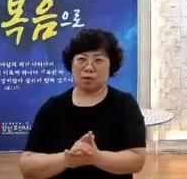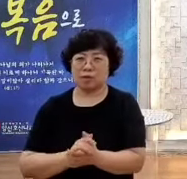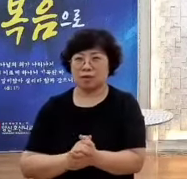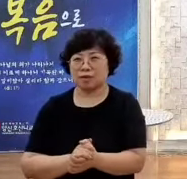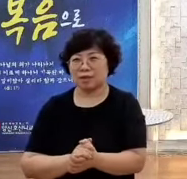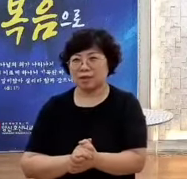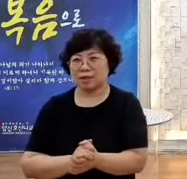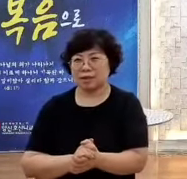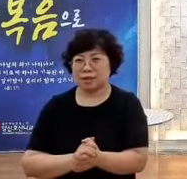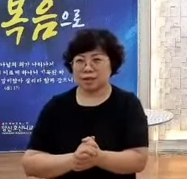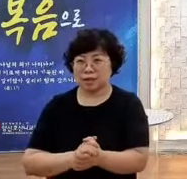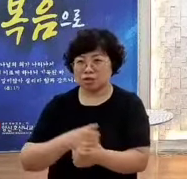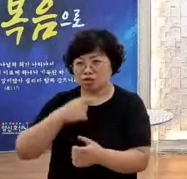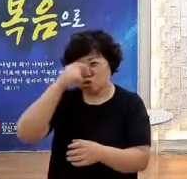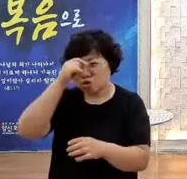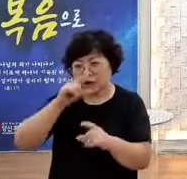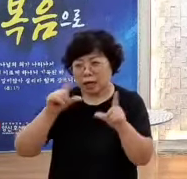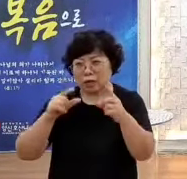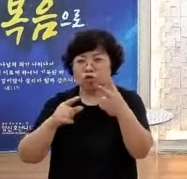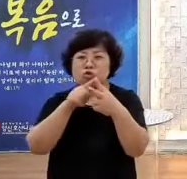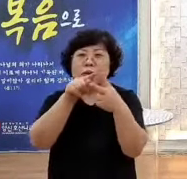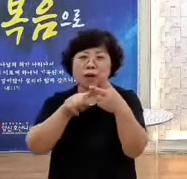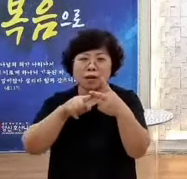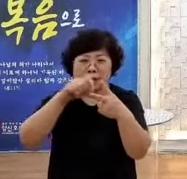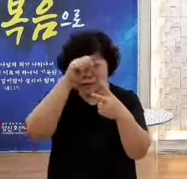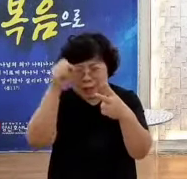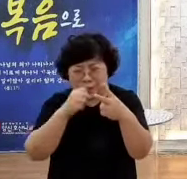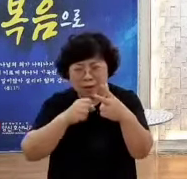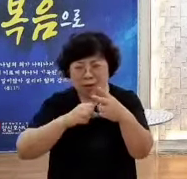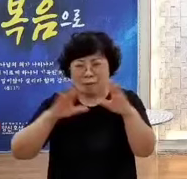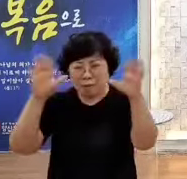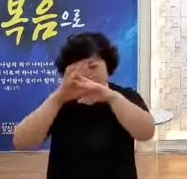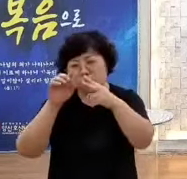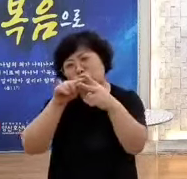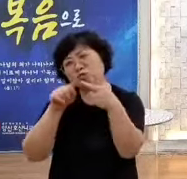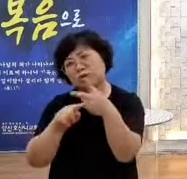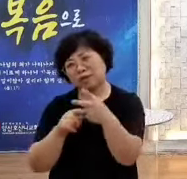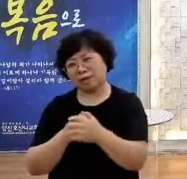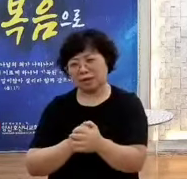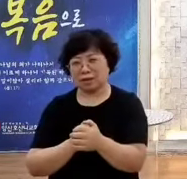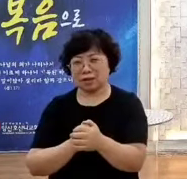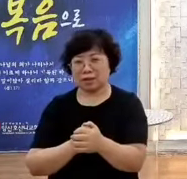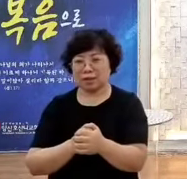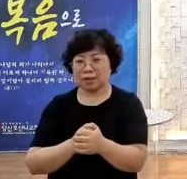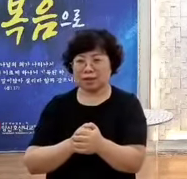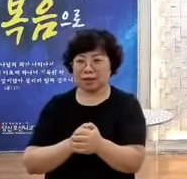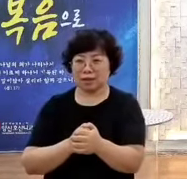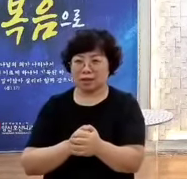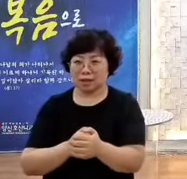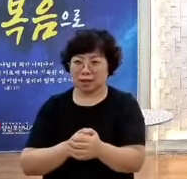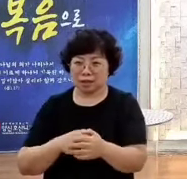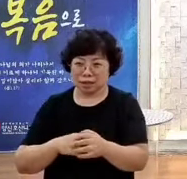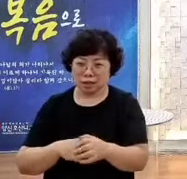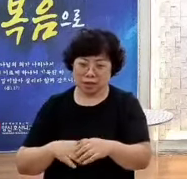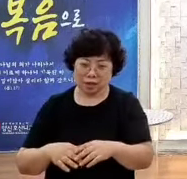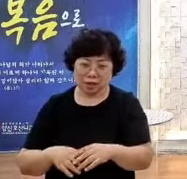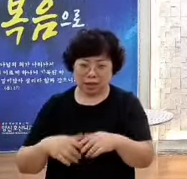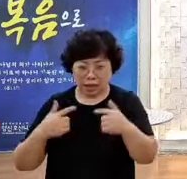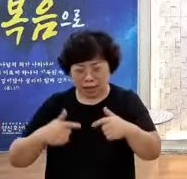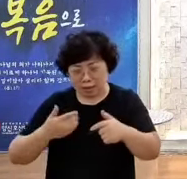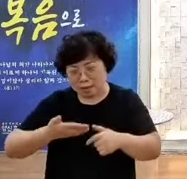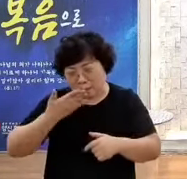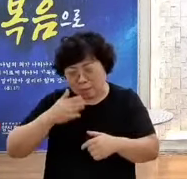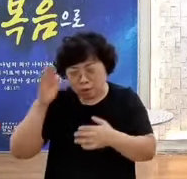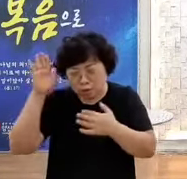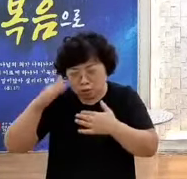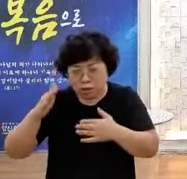저녁까지 막 이렇게 계속 설교를 하면서 사는데 짝 오늘 점심 먹고 남은 오늘 주일 저녁 잘 때까지는